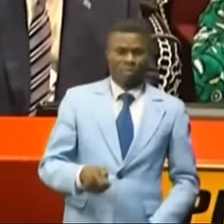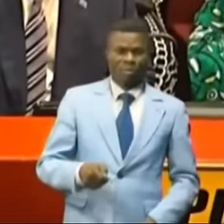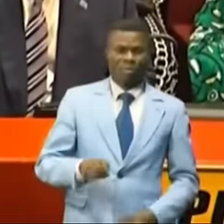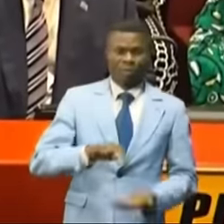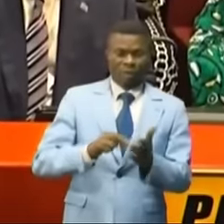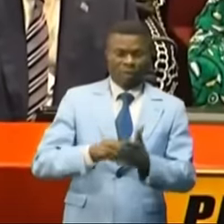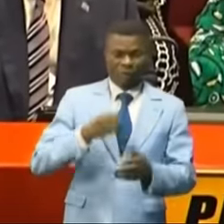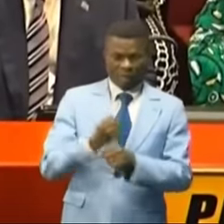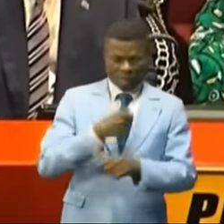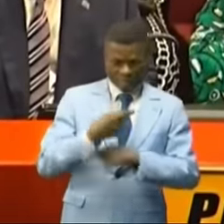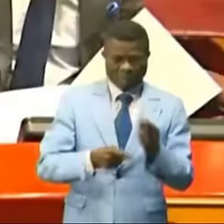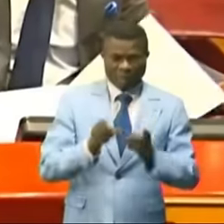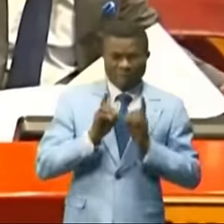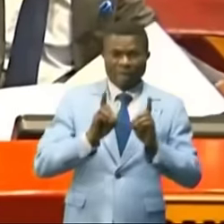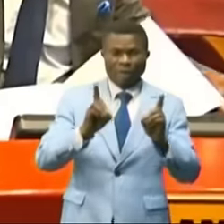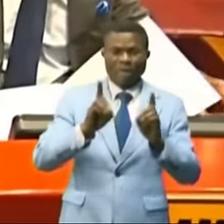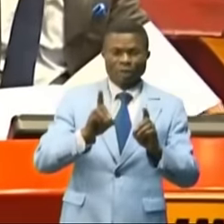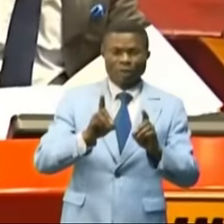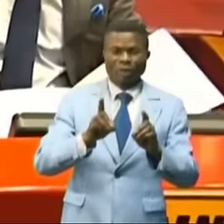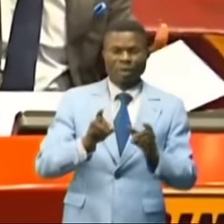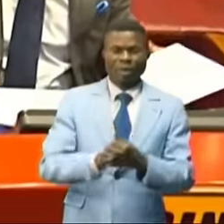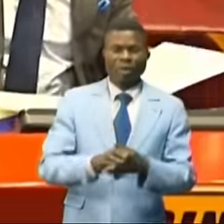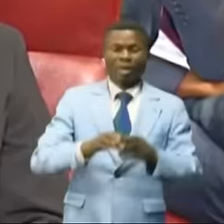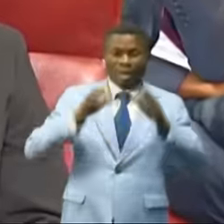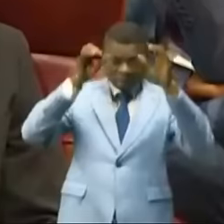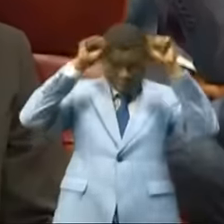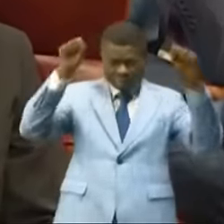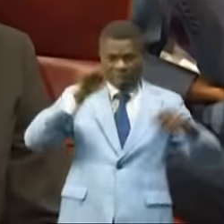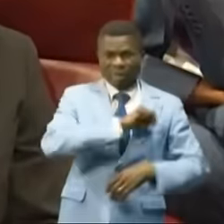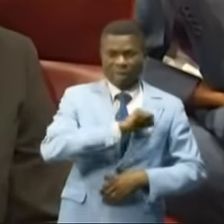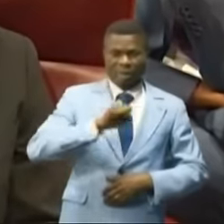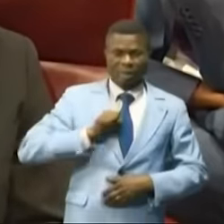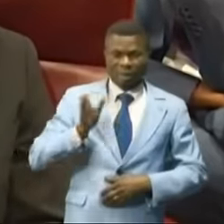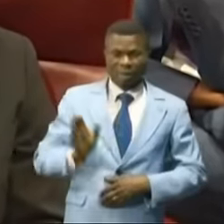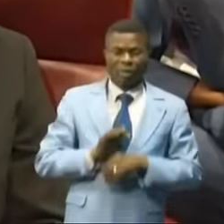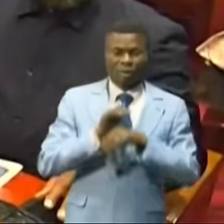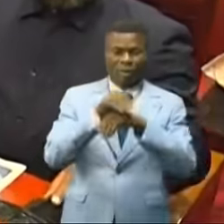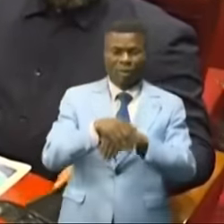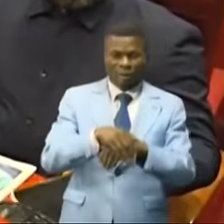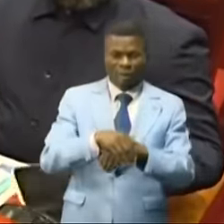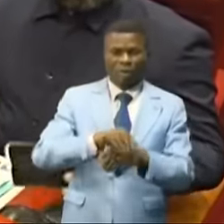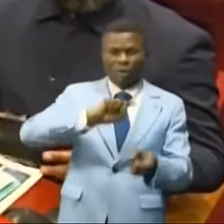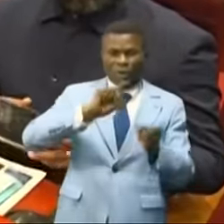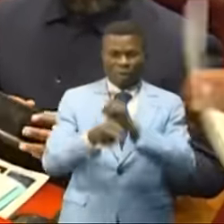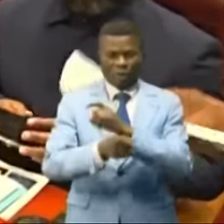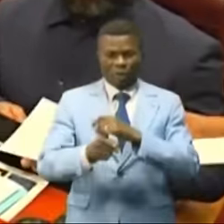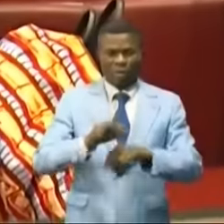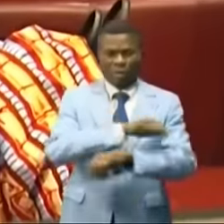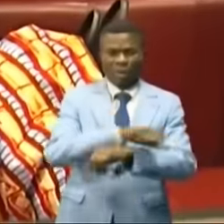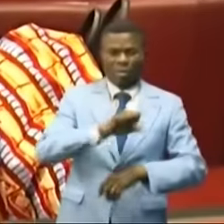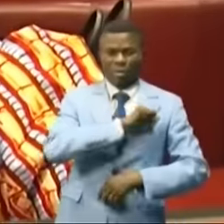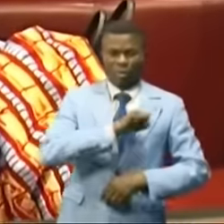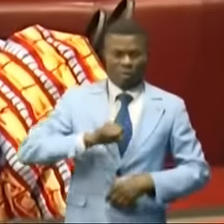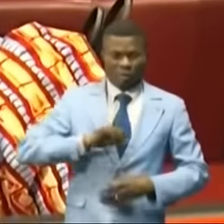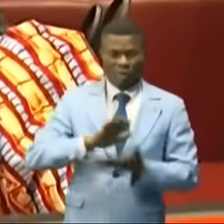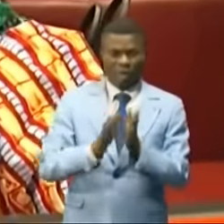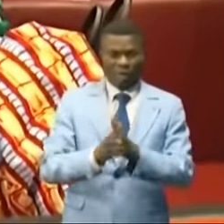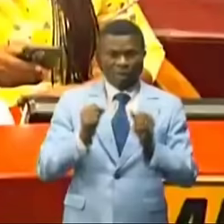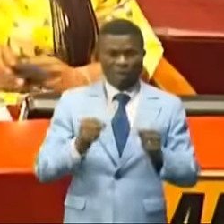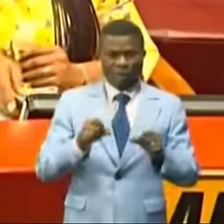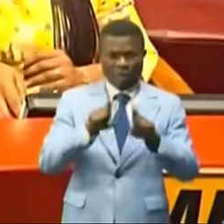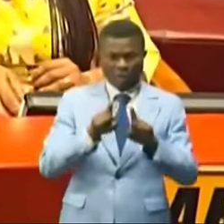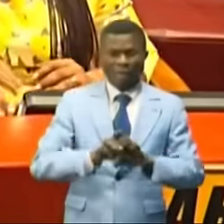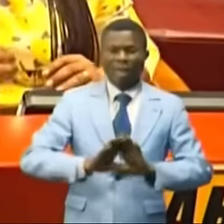Dans son discours d'investiture, le speaker de la Chambre haute s'est engagé à moderniser le Sénat, les rendre efficaces et